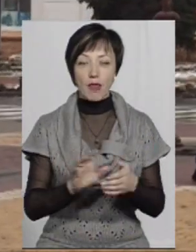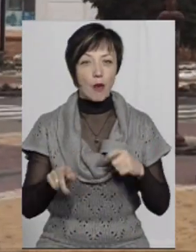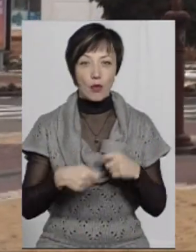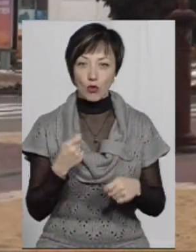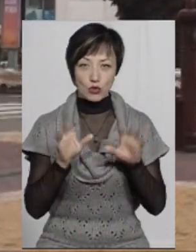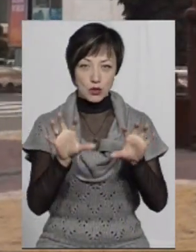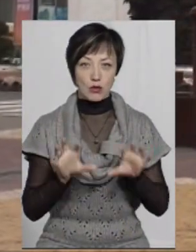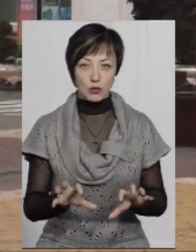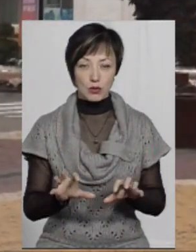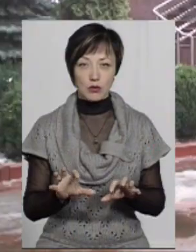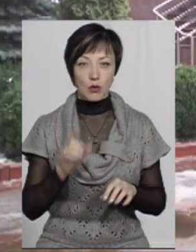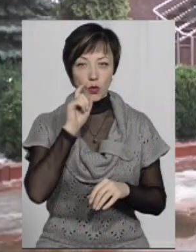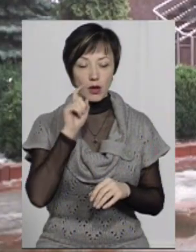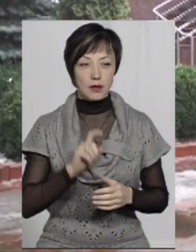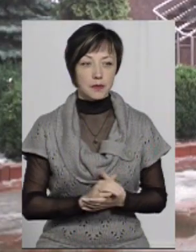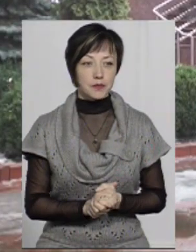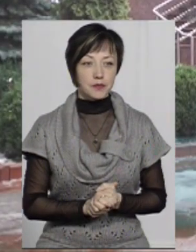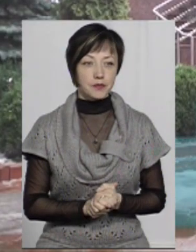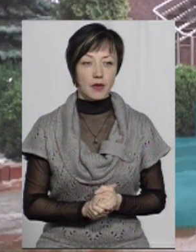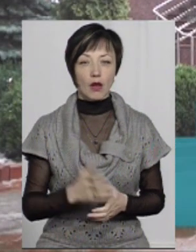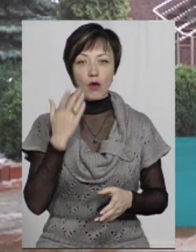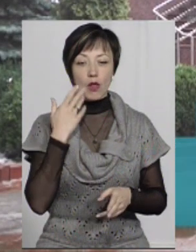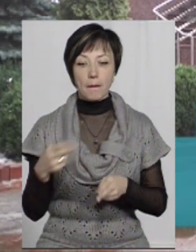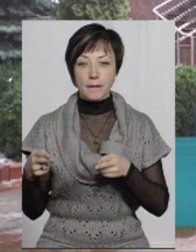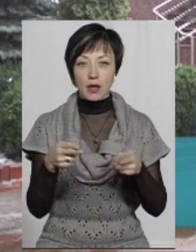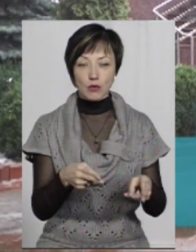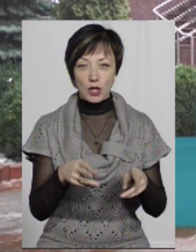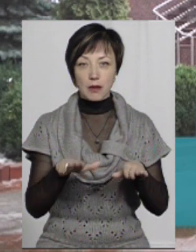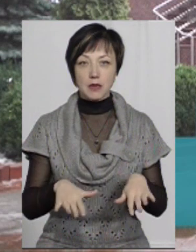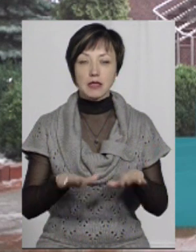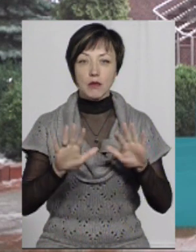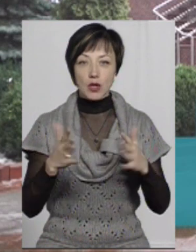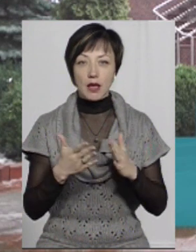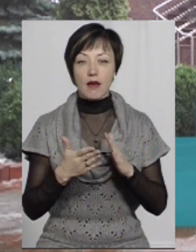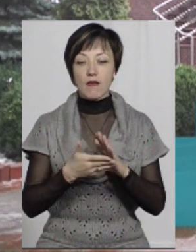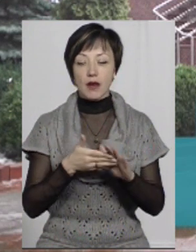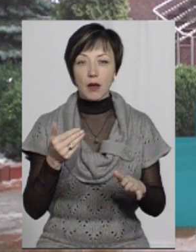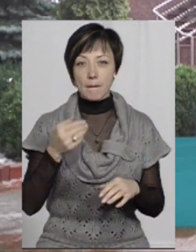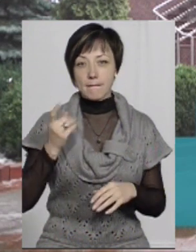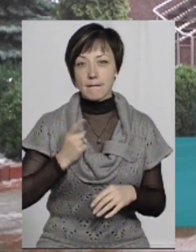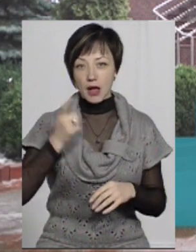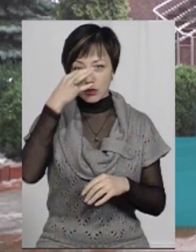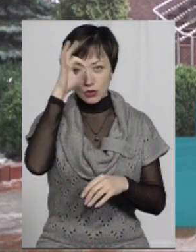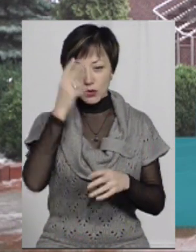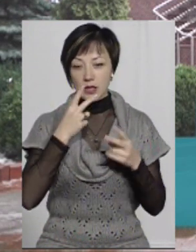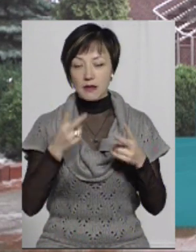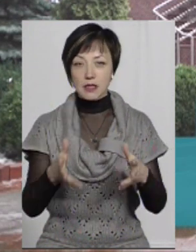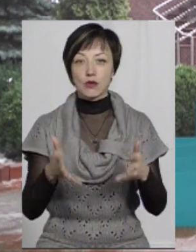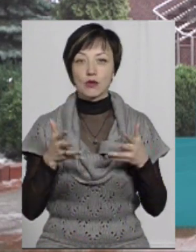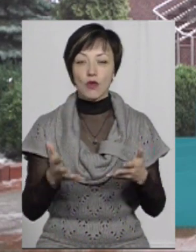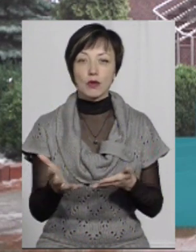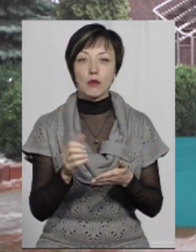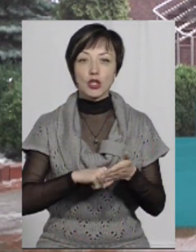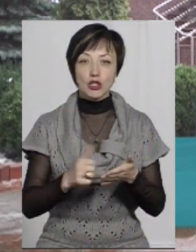норм чинного законодавства України. Прибувши на місце подій, в кожному виклику патрульні дивляться на цих людей, з'ясовують причину збору